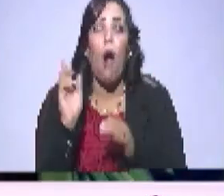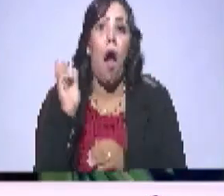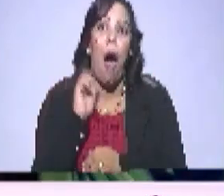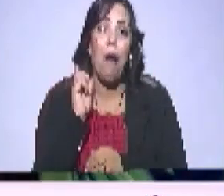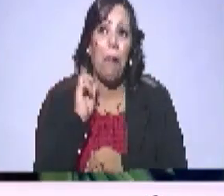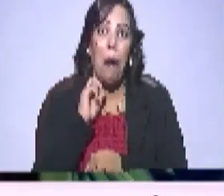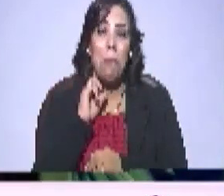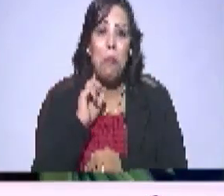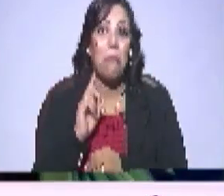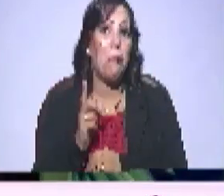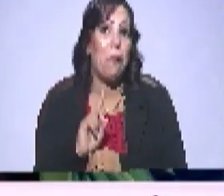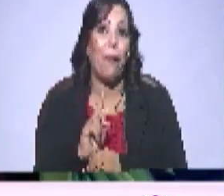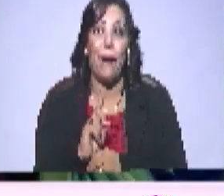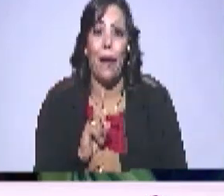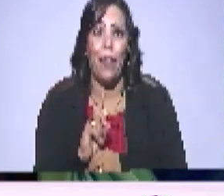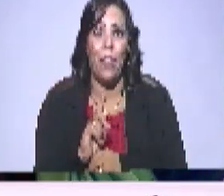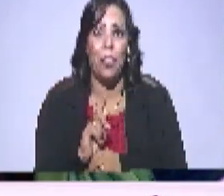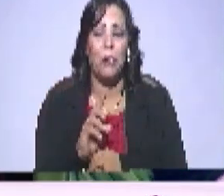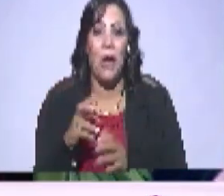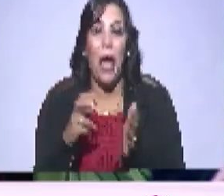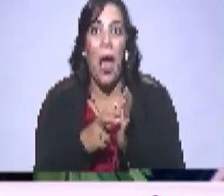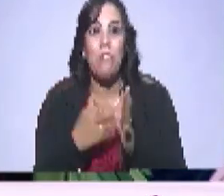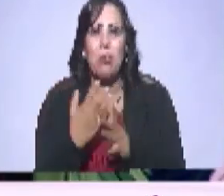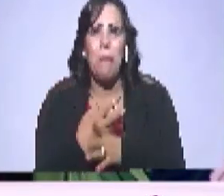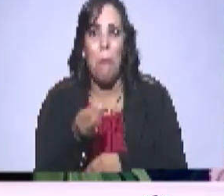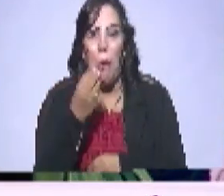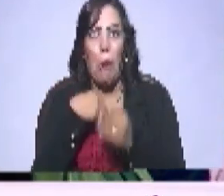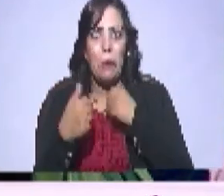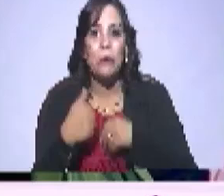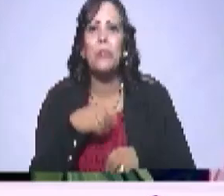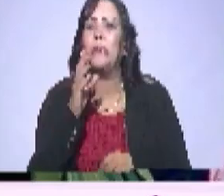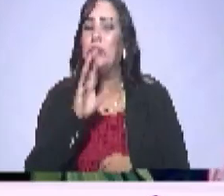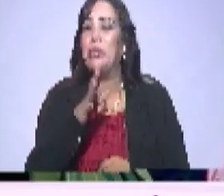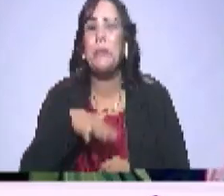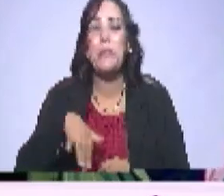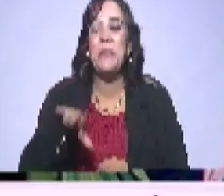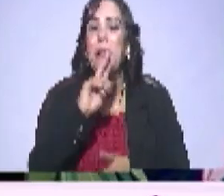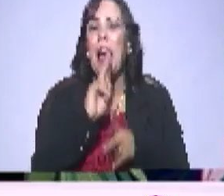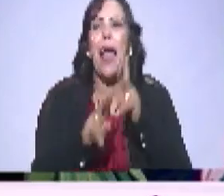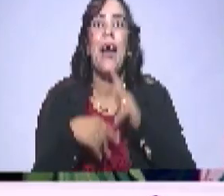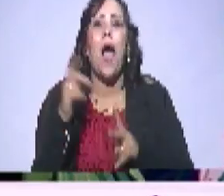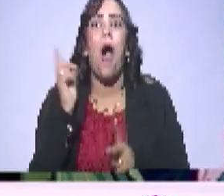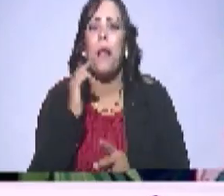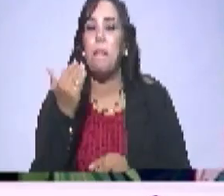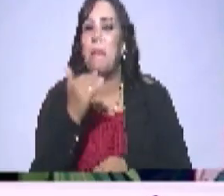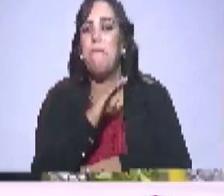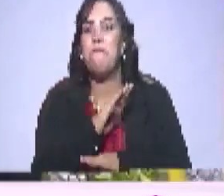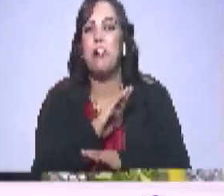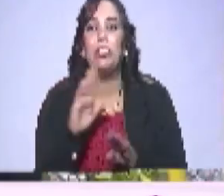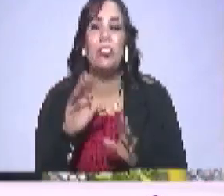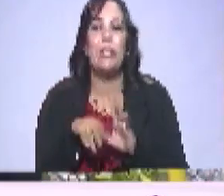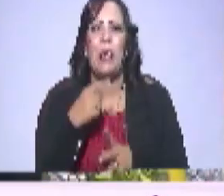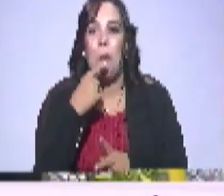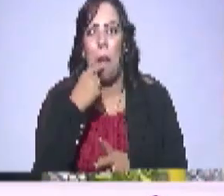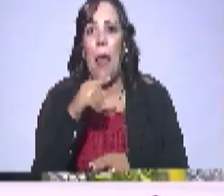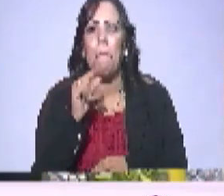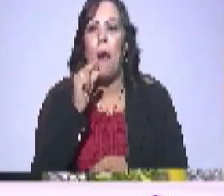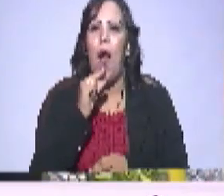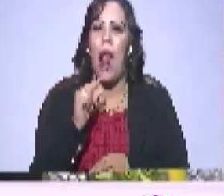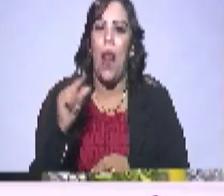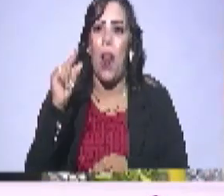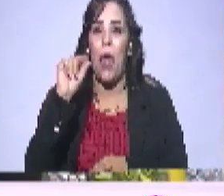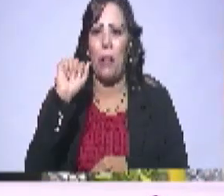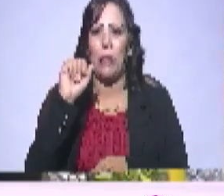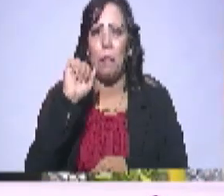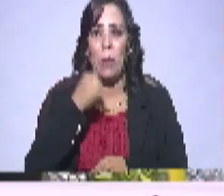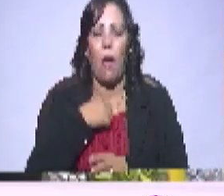لا بصفته ان هو مفترس؟ كل الاشياء تحل ولكن ليست كلها توافق. انا ما بحبش اتكلم باللغه دي،